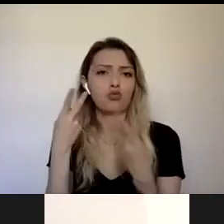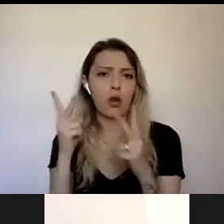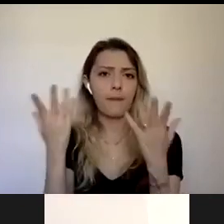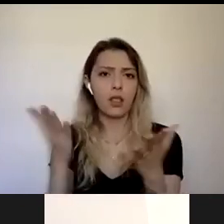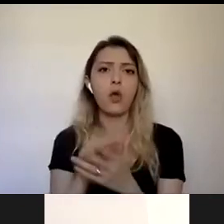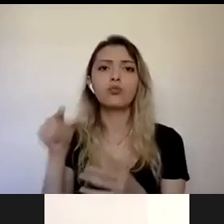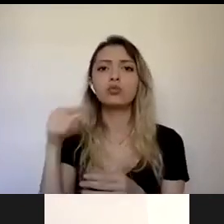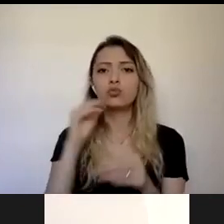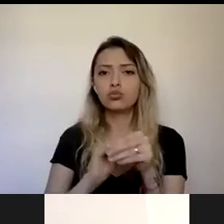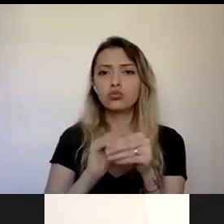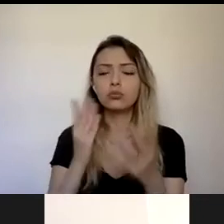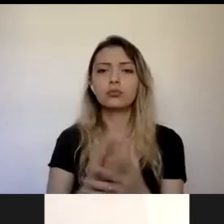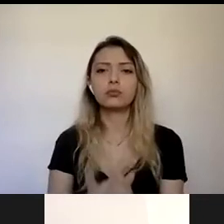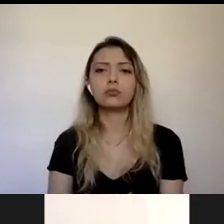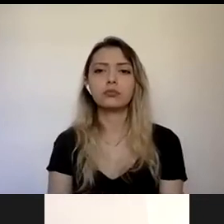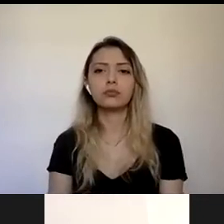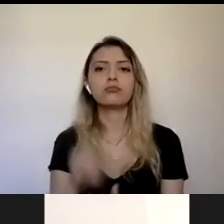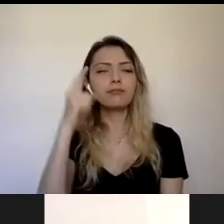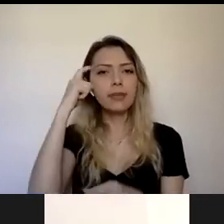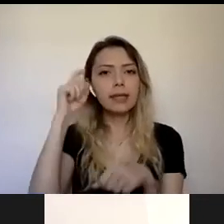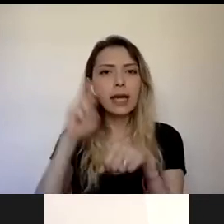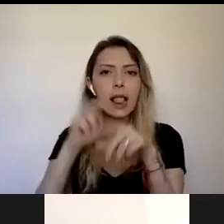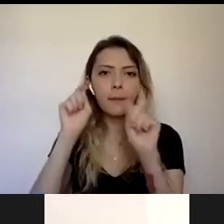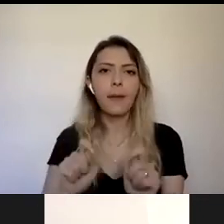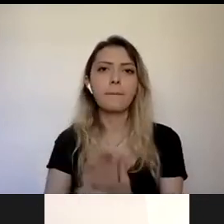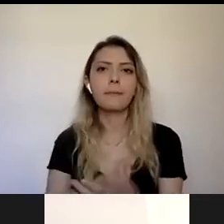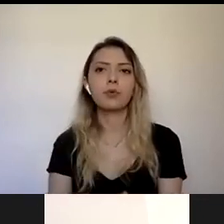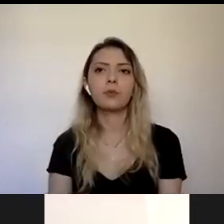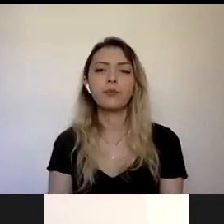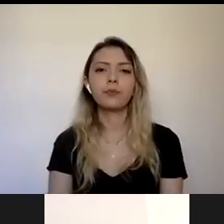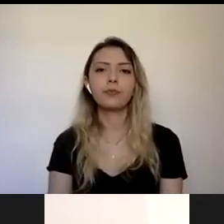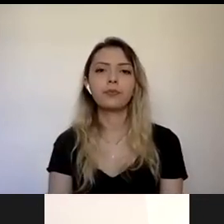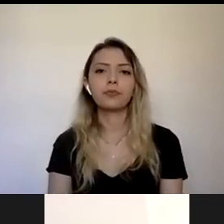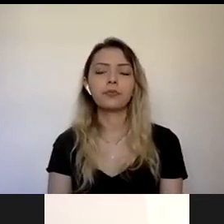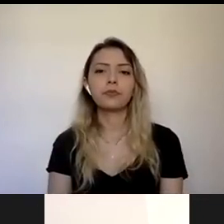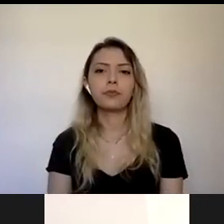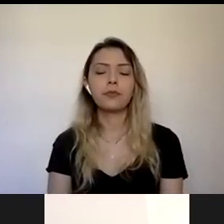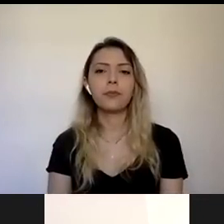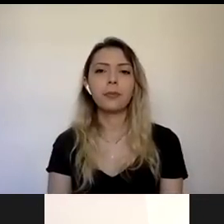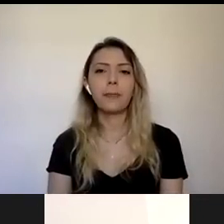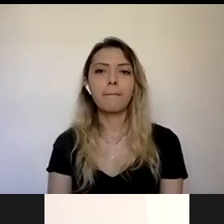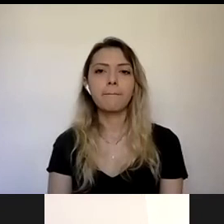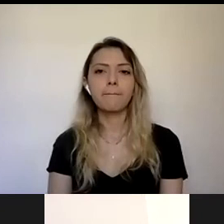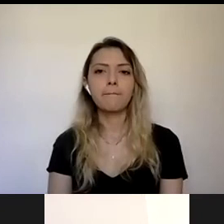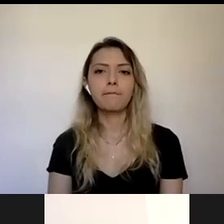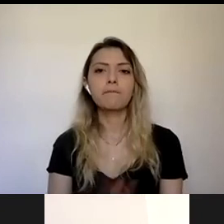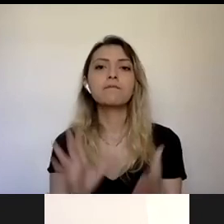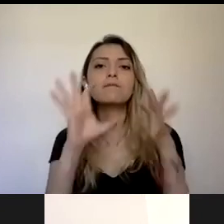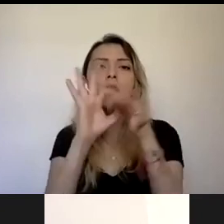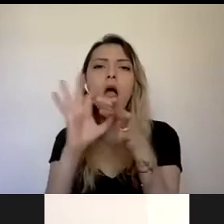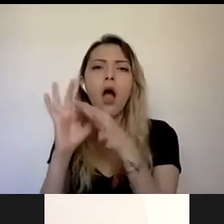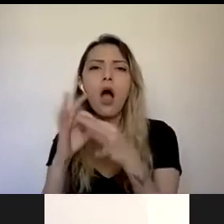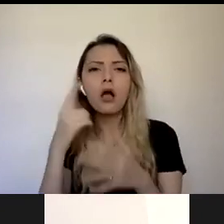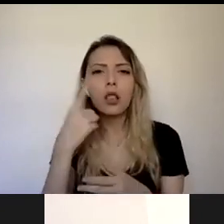noktada bir hatırlatma gelmiş katılımcılarımızdan ağlarla ilgili, platformlarla ilgili